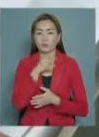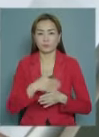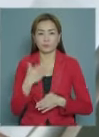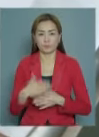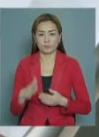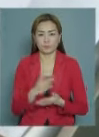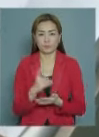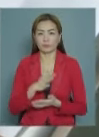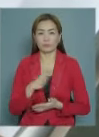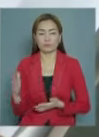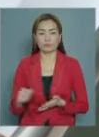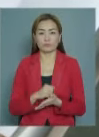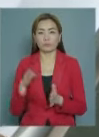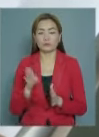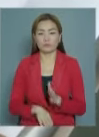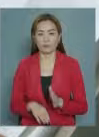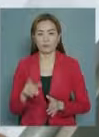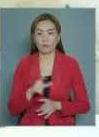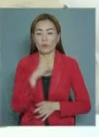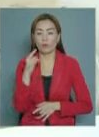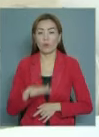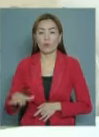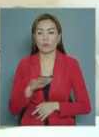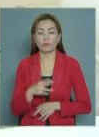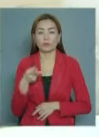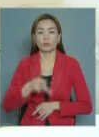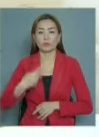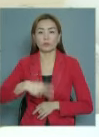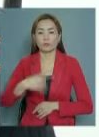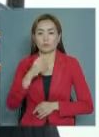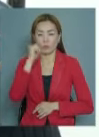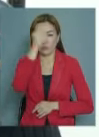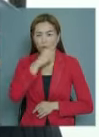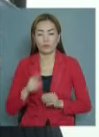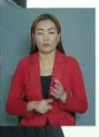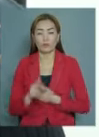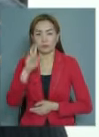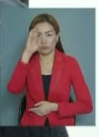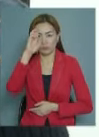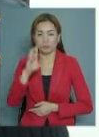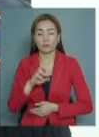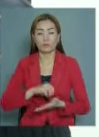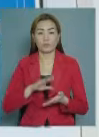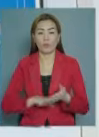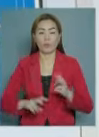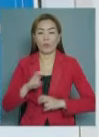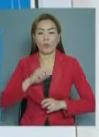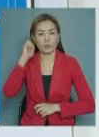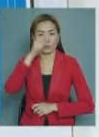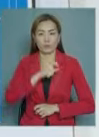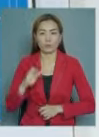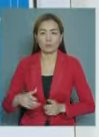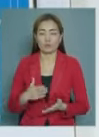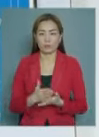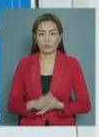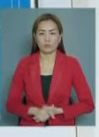кеткен, 100-ден астамы құжатсыз. Тіпті Ресей Федерациясында 2021 жылдан бастап мемлекетаралық іздеуде тұрған Өзбекстан Республикасының